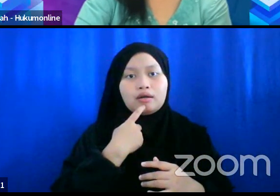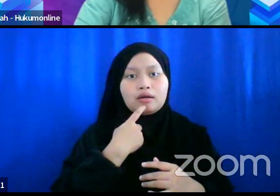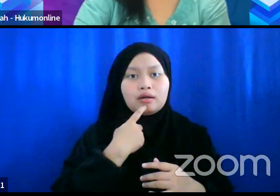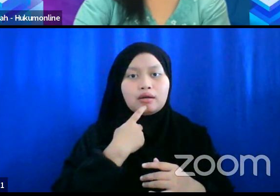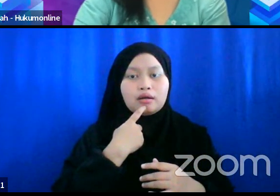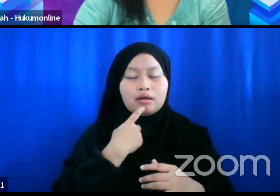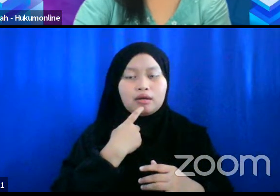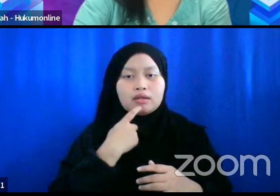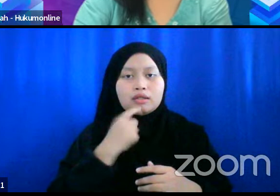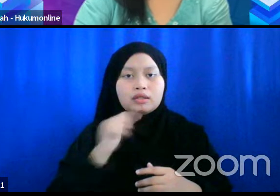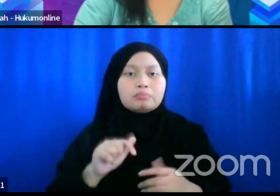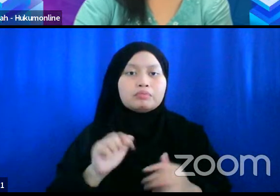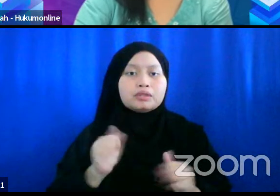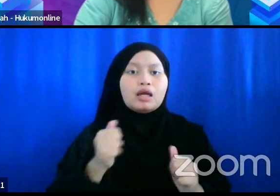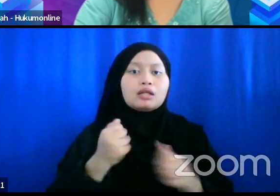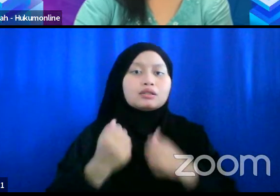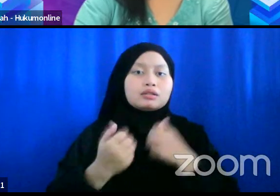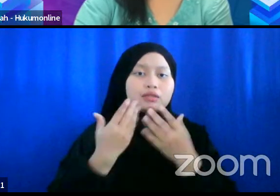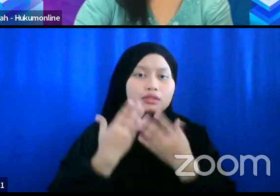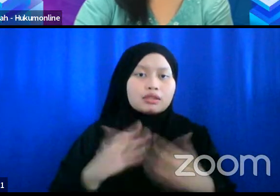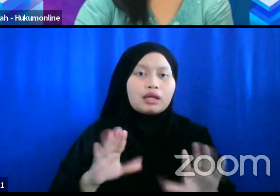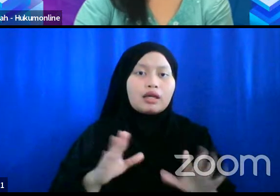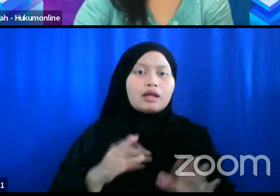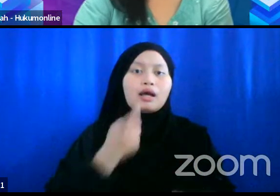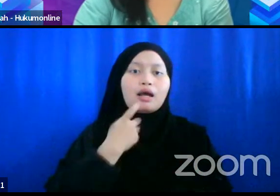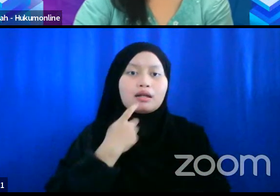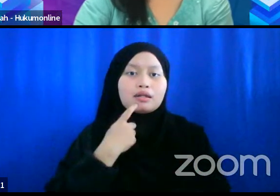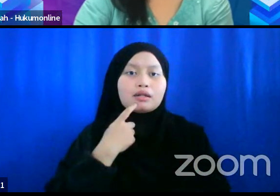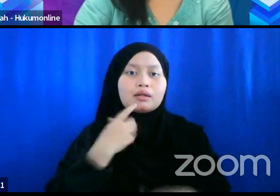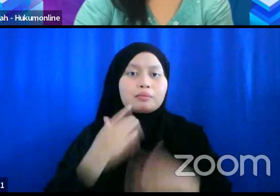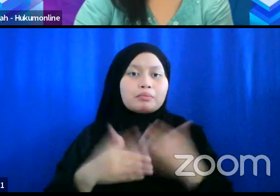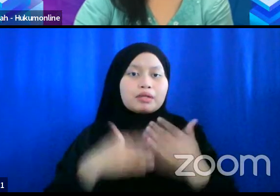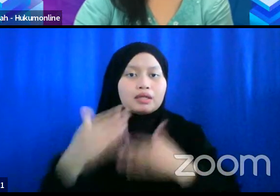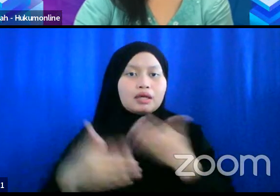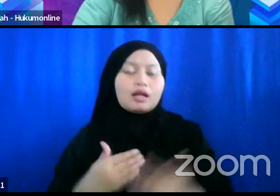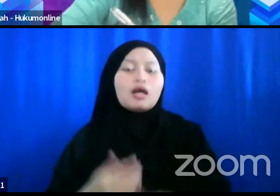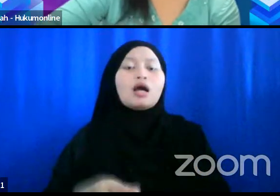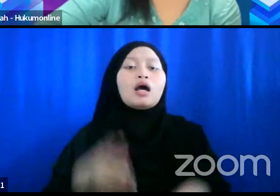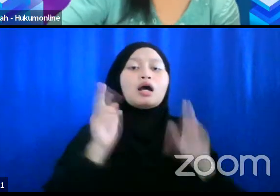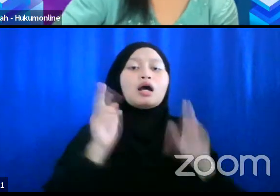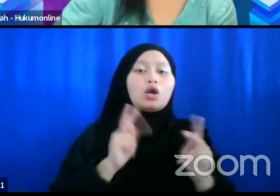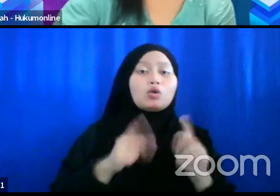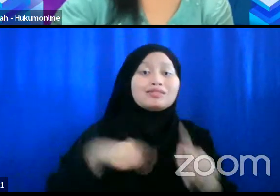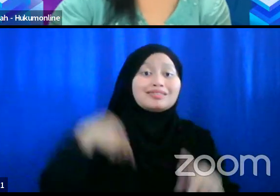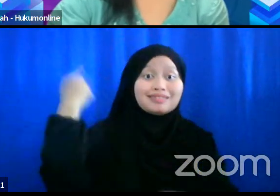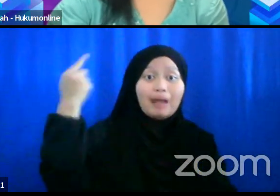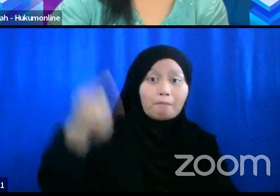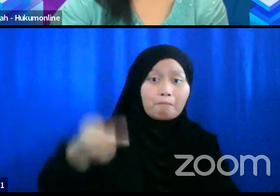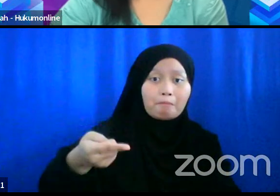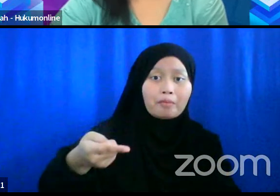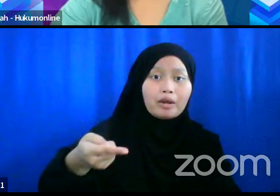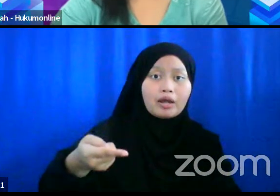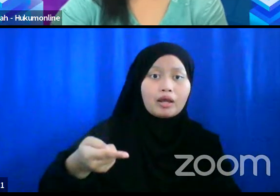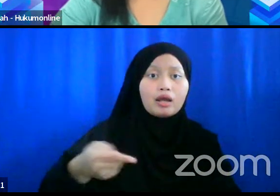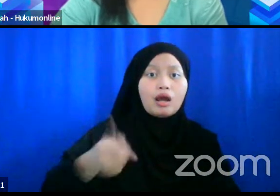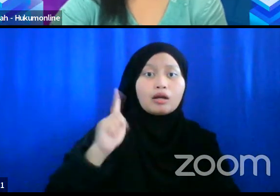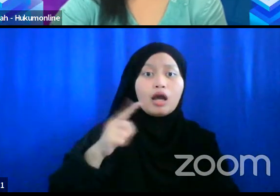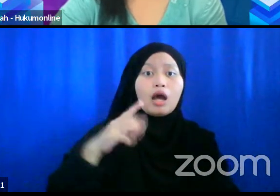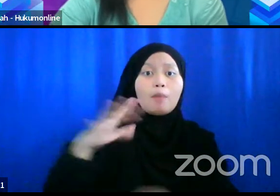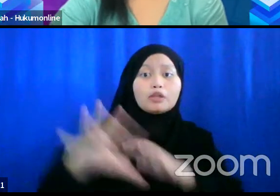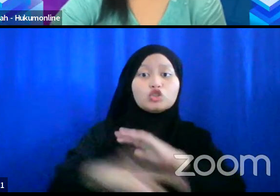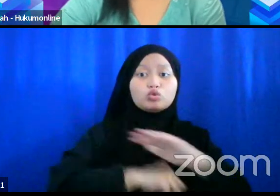diselesaikan dengan hal-hal demikian tapi kalau misalnya sampai terjadi di gila dan